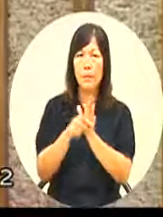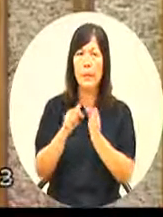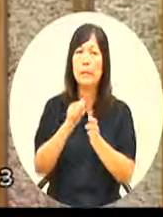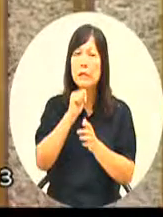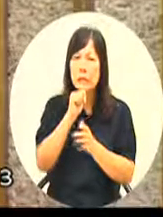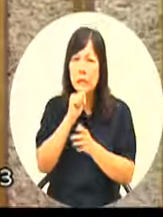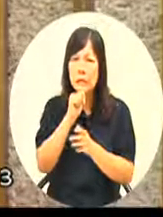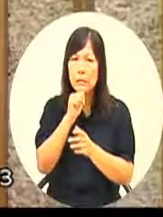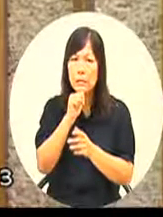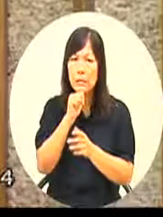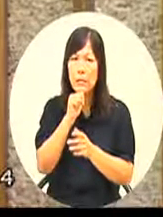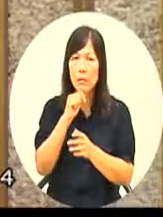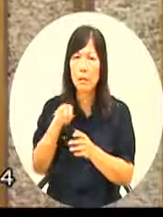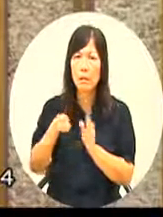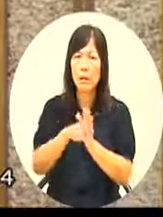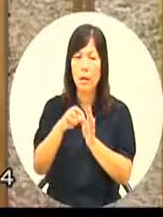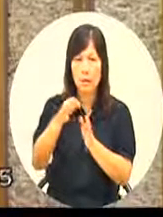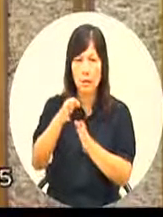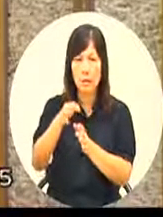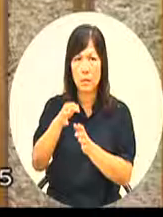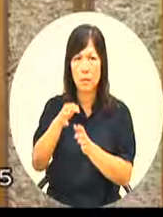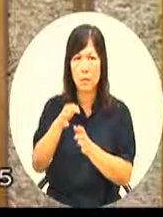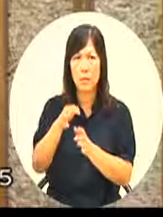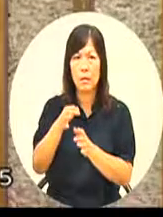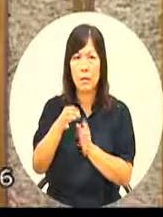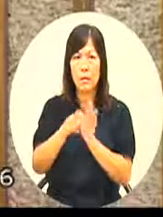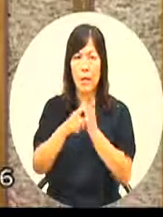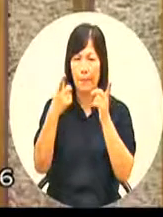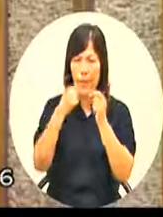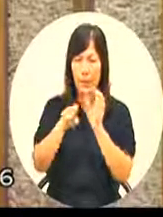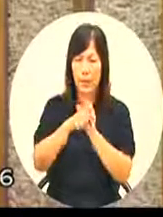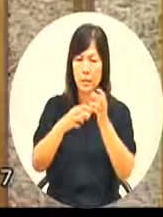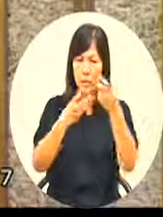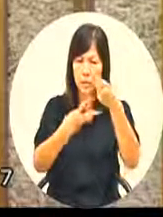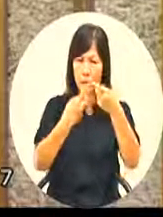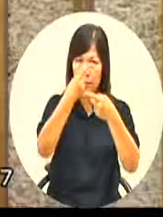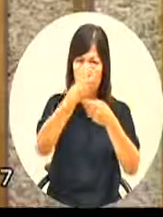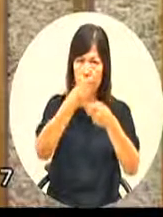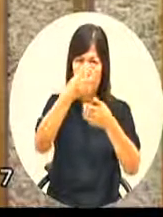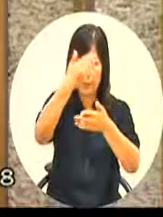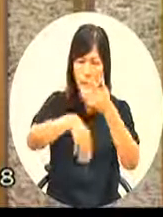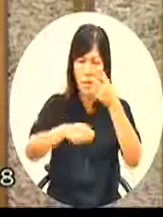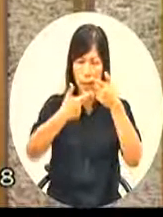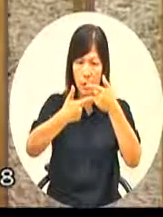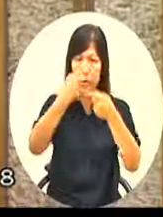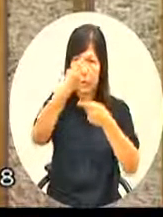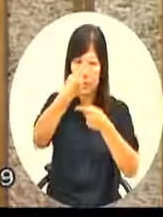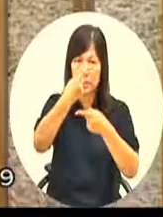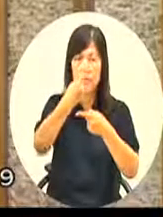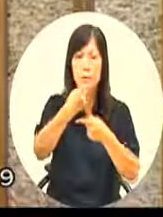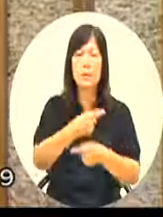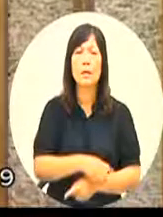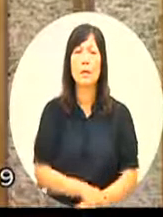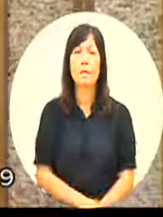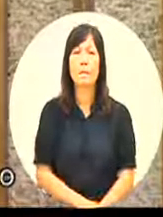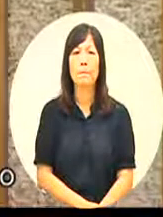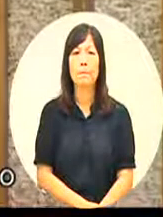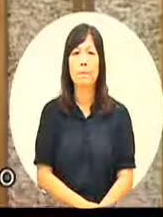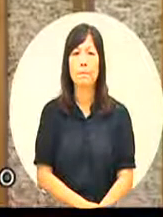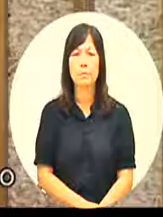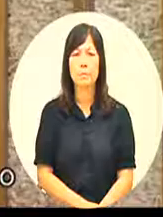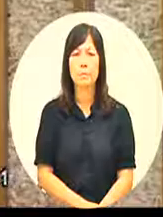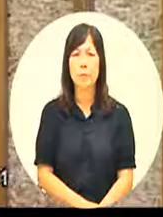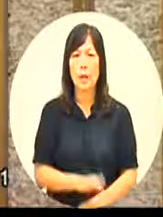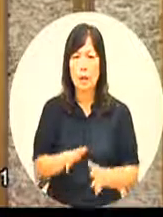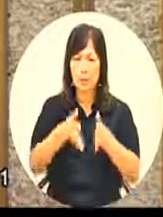低收入户的这个收费标准从原本的1/3再砍一半变1/6嘛。那事实上我们针对